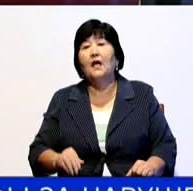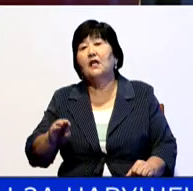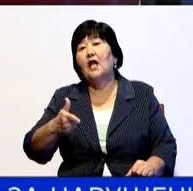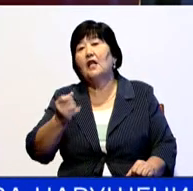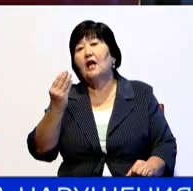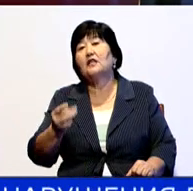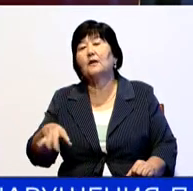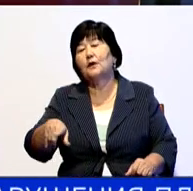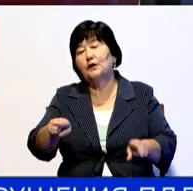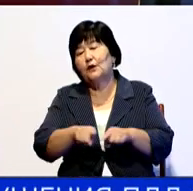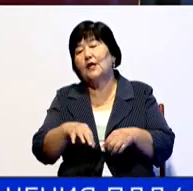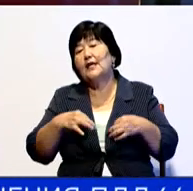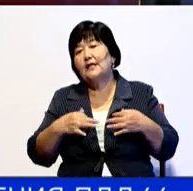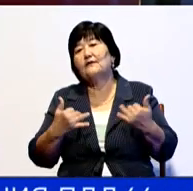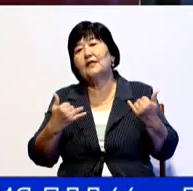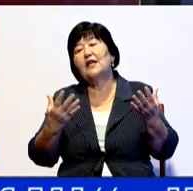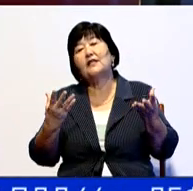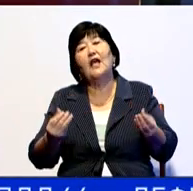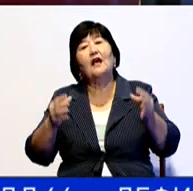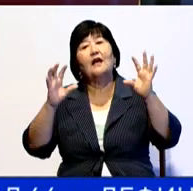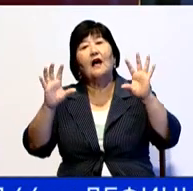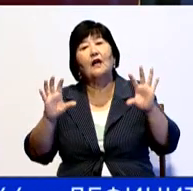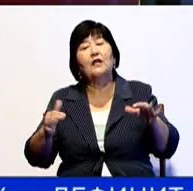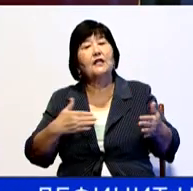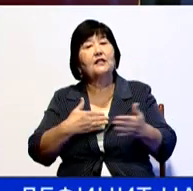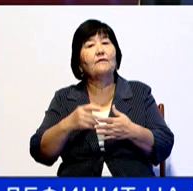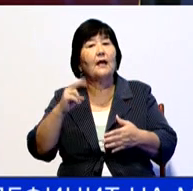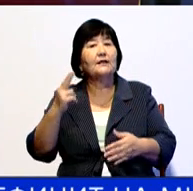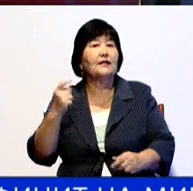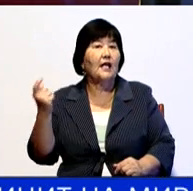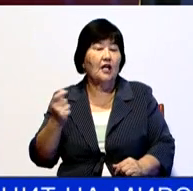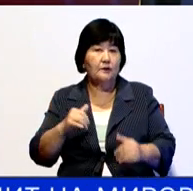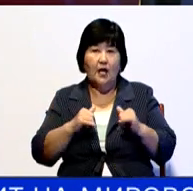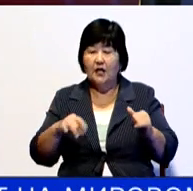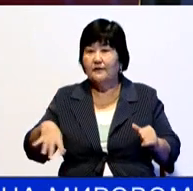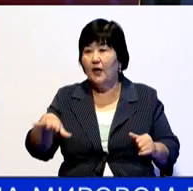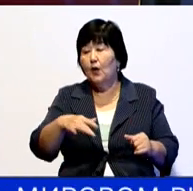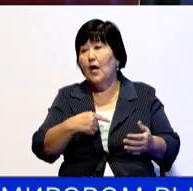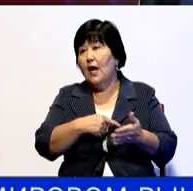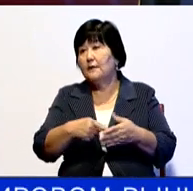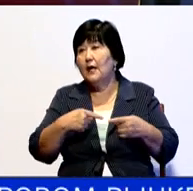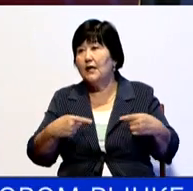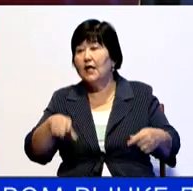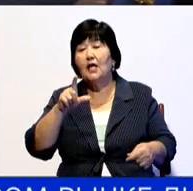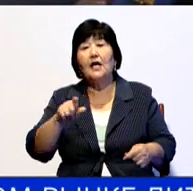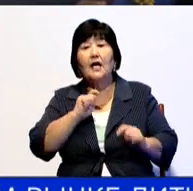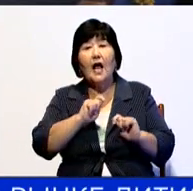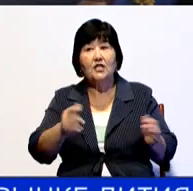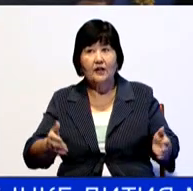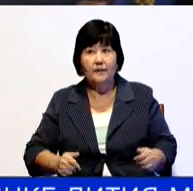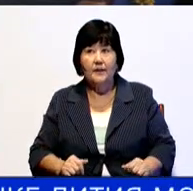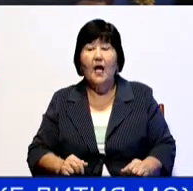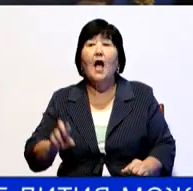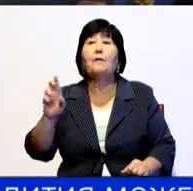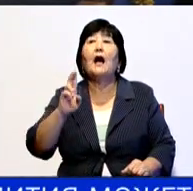Шалагашском районе также прошли торжества в честь Дня Конституции. За вклад в социально-экономическое развитие района отмечен ряд граждан.